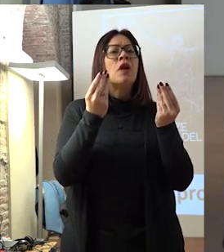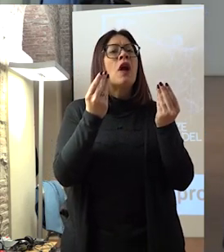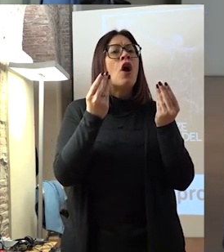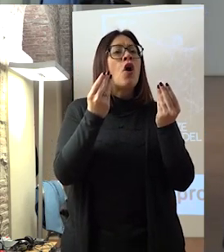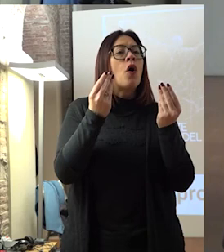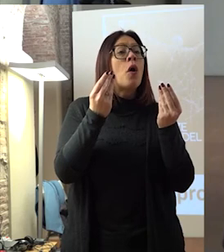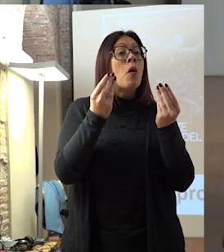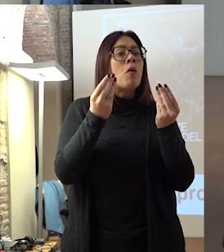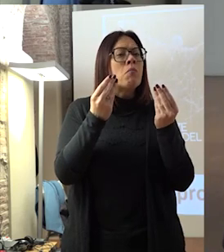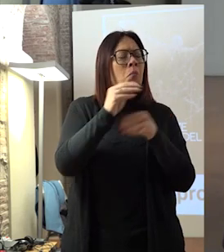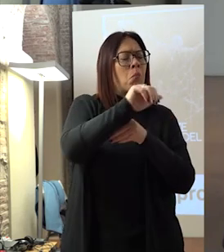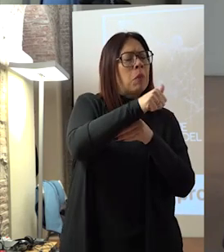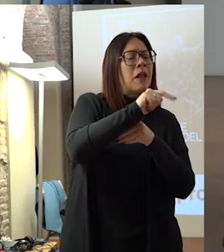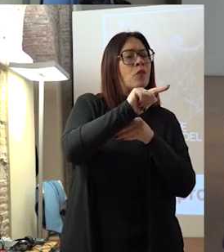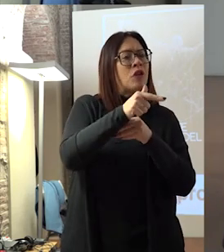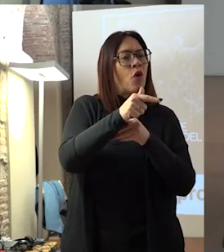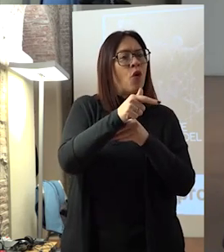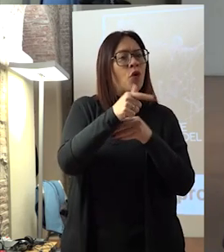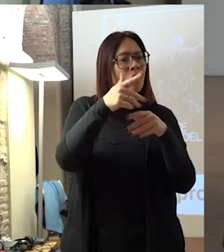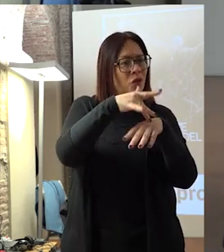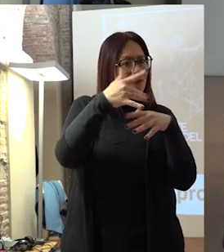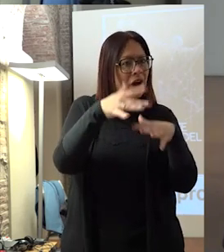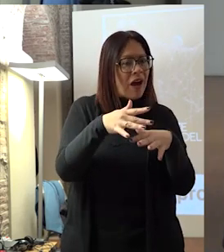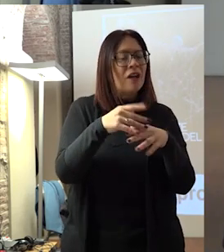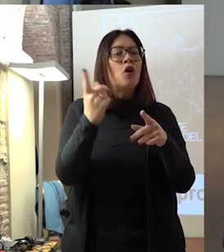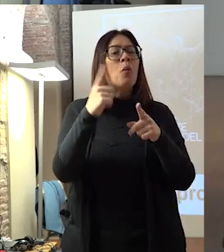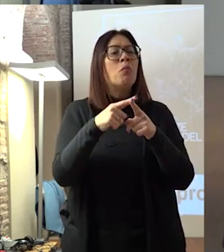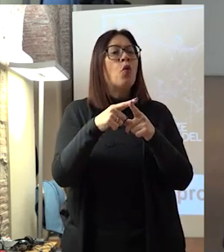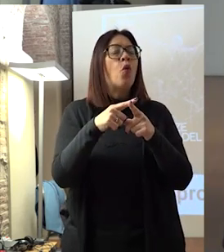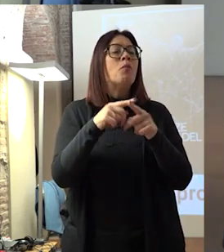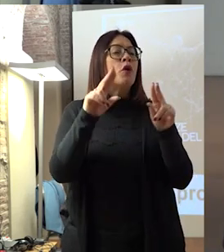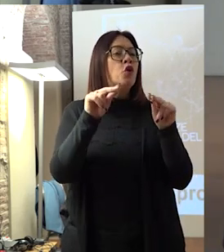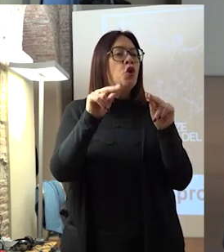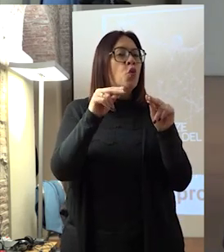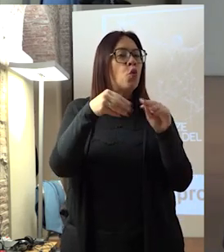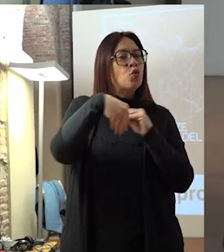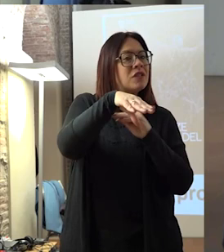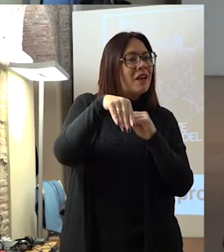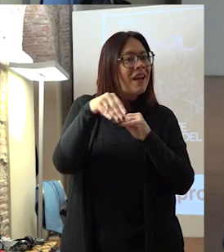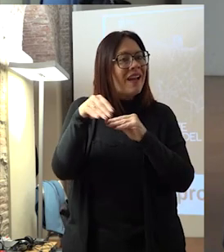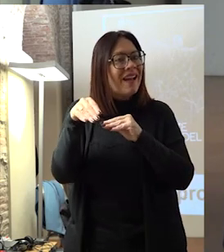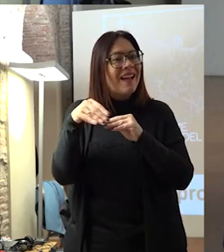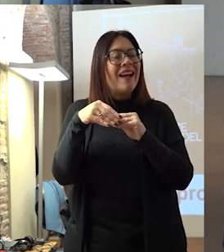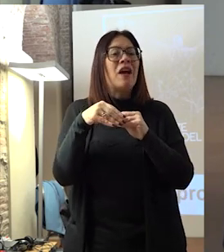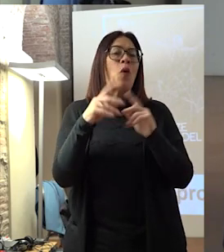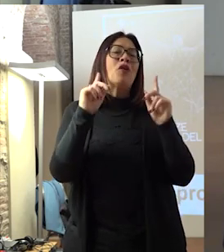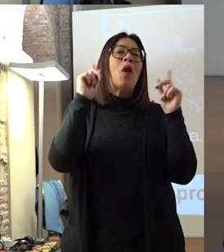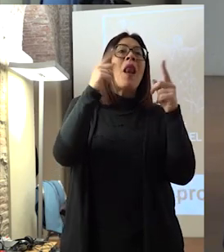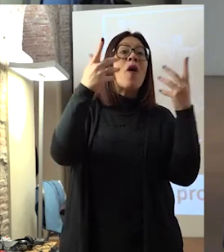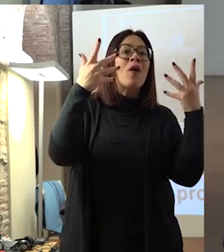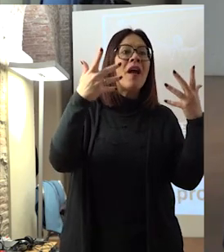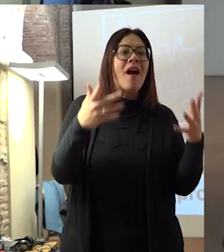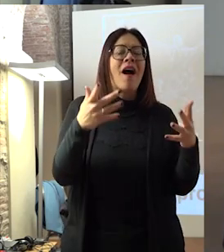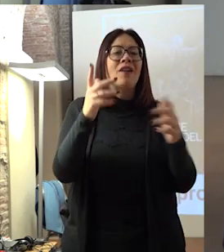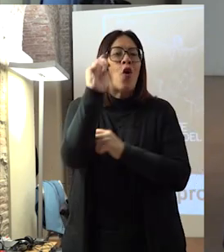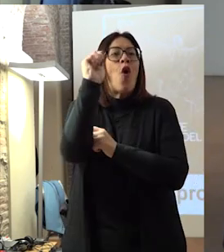già pubblicato sulle news, perché la cosa bella è che da tanti anni che spesso quando il nostro laureato raggiunge l'obiettivo